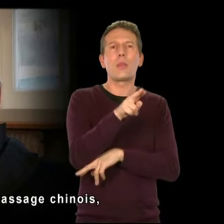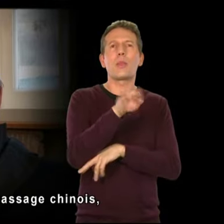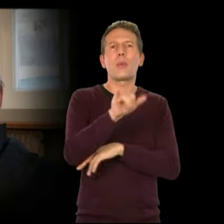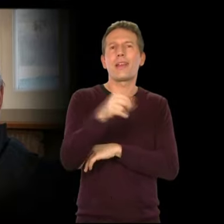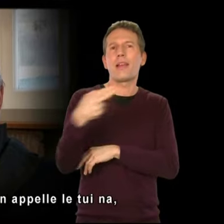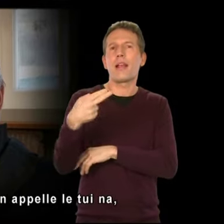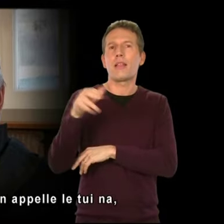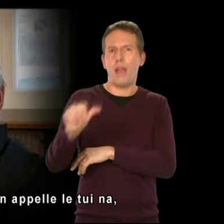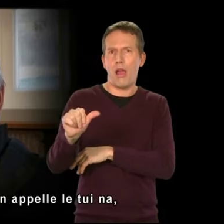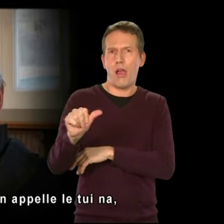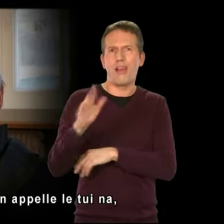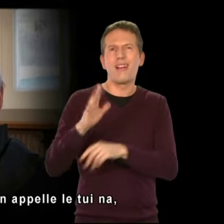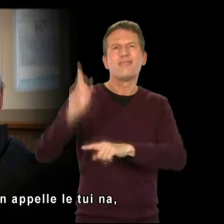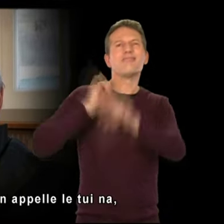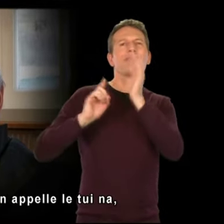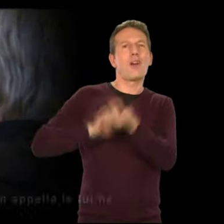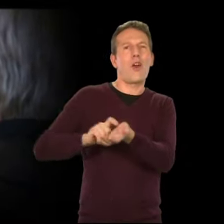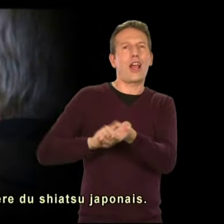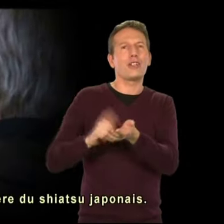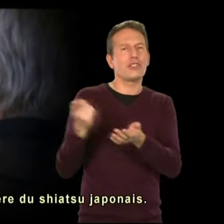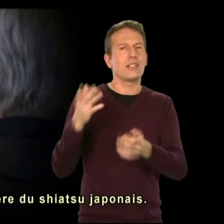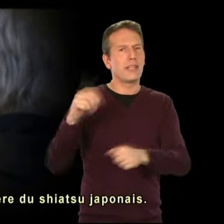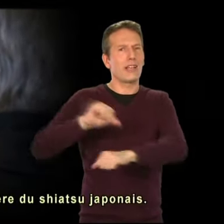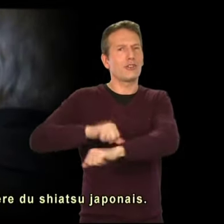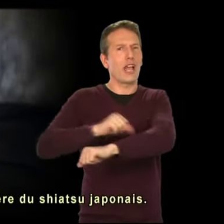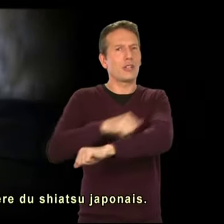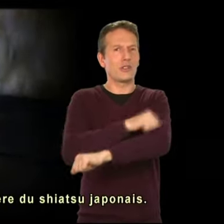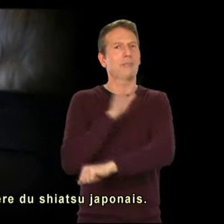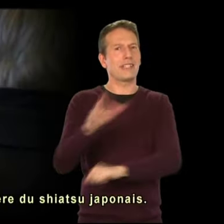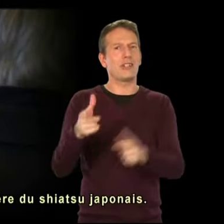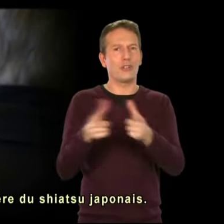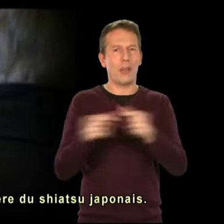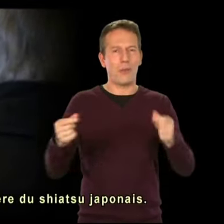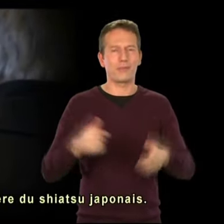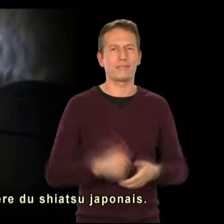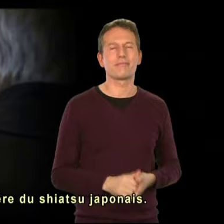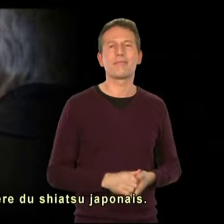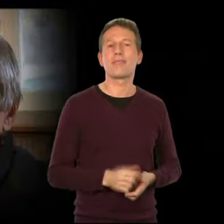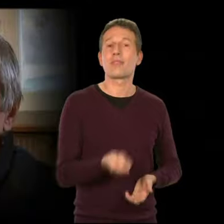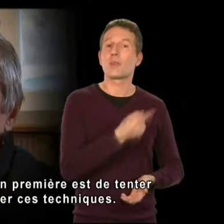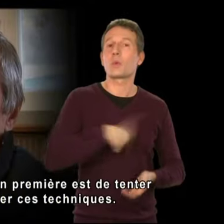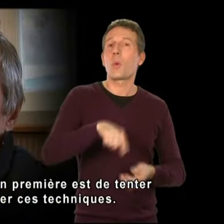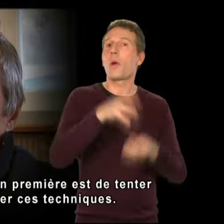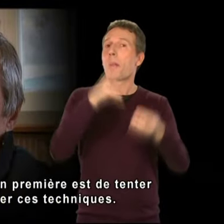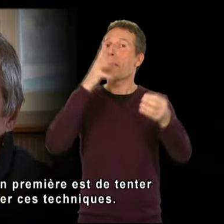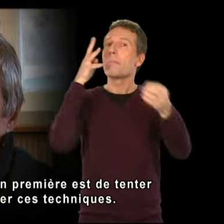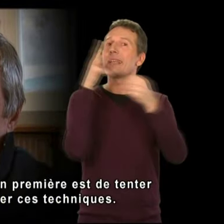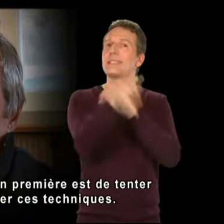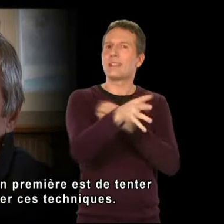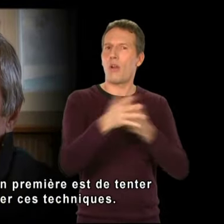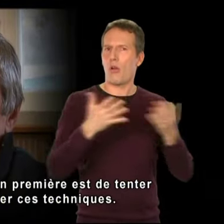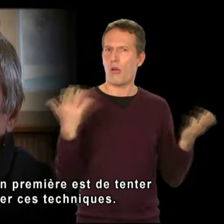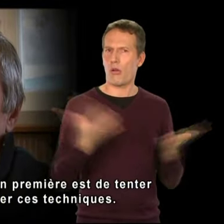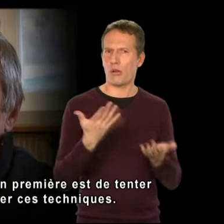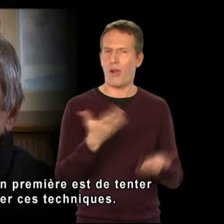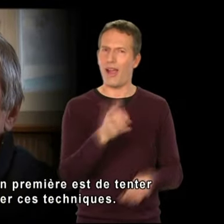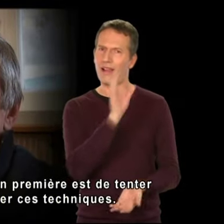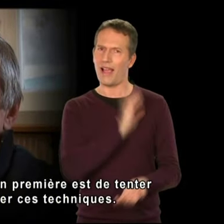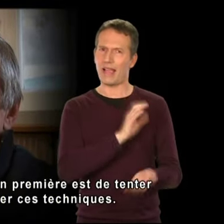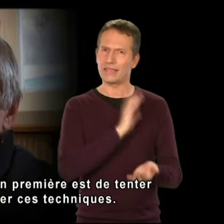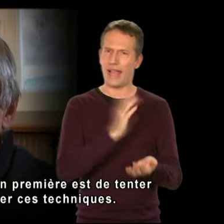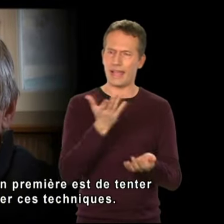chinois, ce que l'on appelle le tuina, qui est le père du shiatsu japonais. Notre mission première,